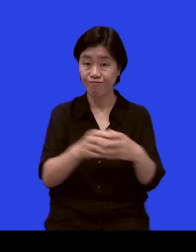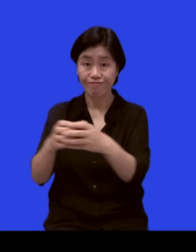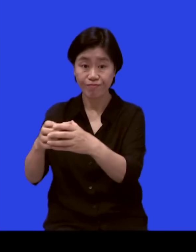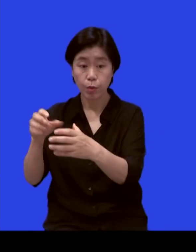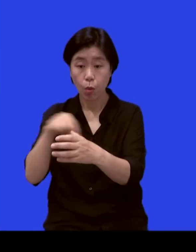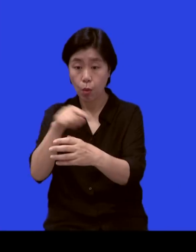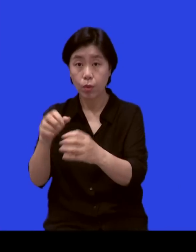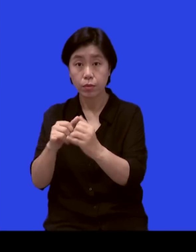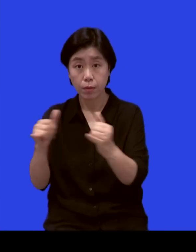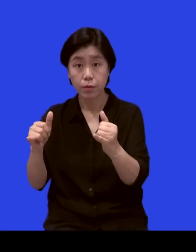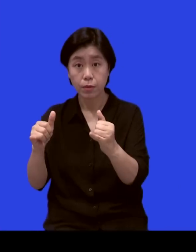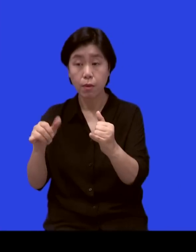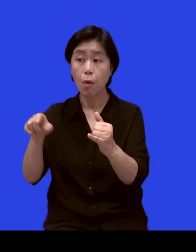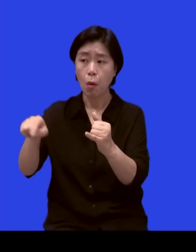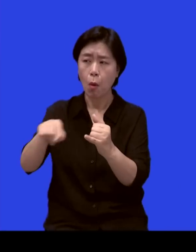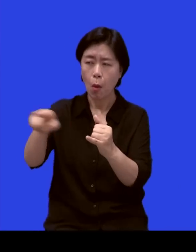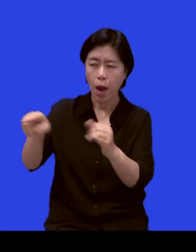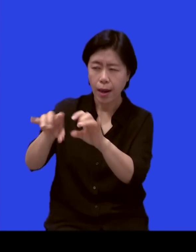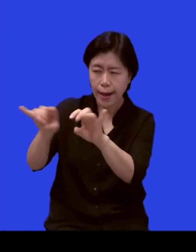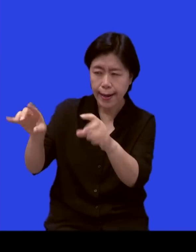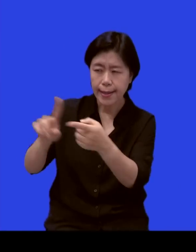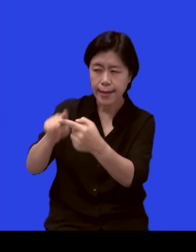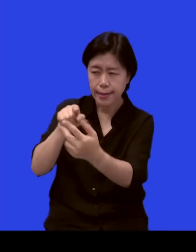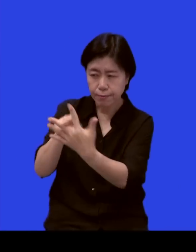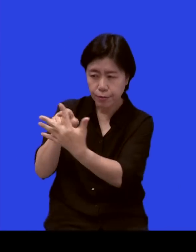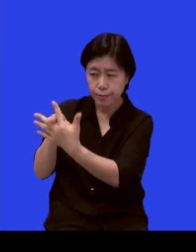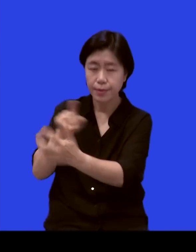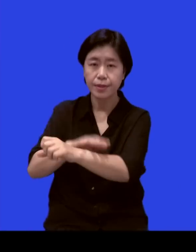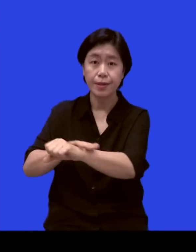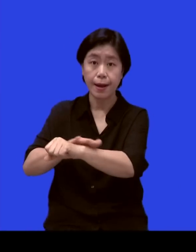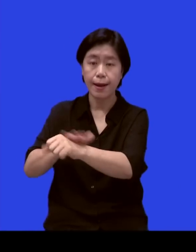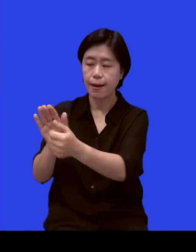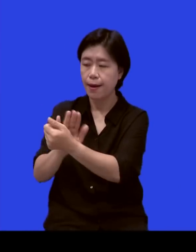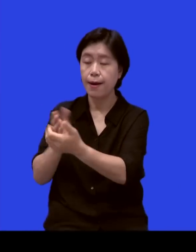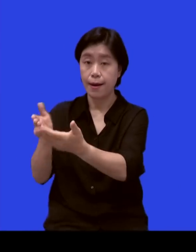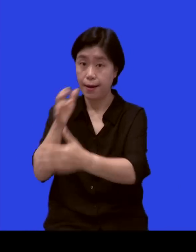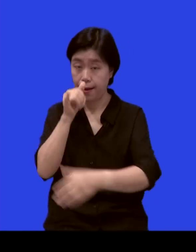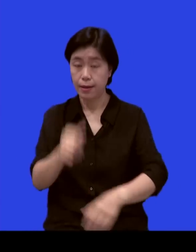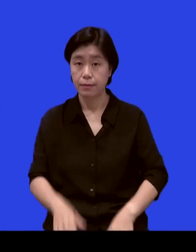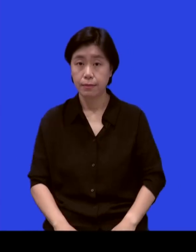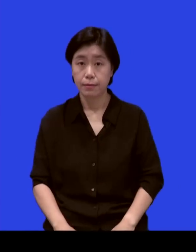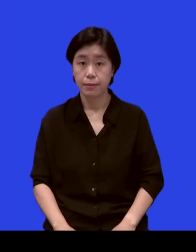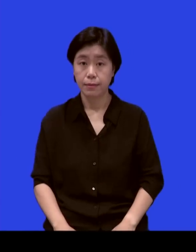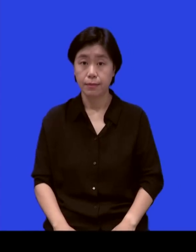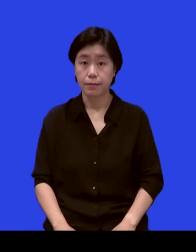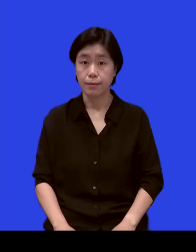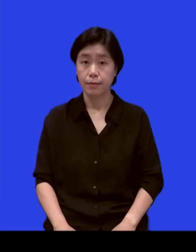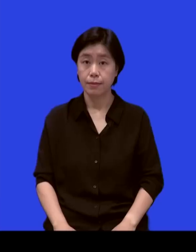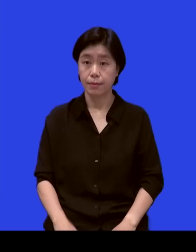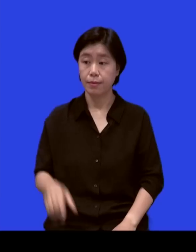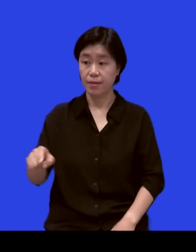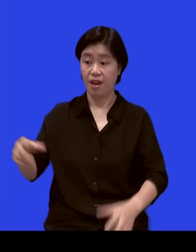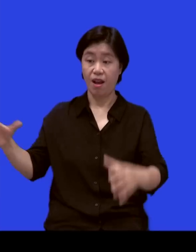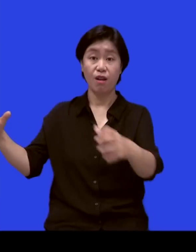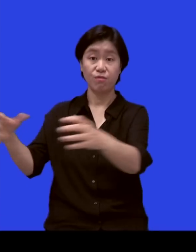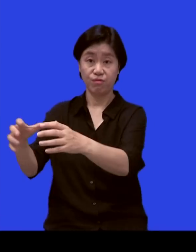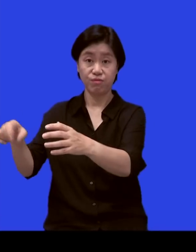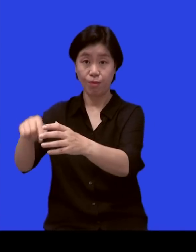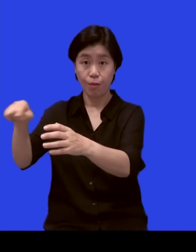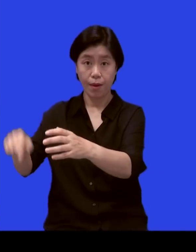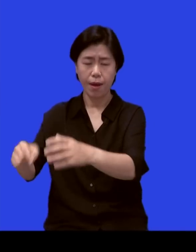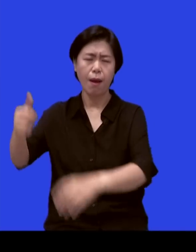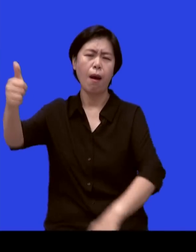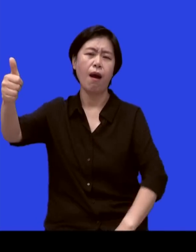그런 부분들을 또 잘 케어해줬고 네. 그 중에 이제 가장 대빵이 있어요. 네. 또 그 모임에 그 무리에서도.